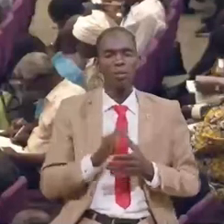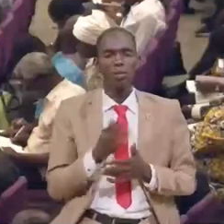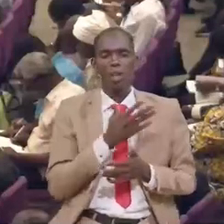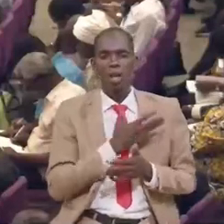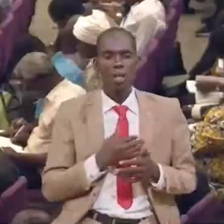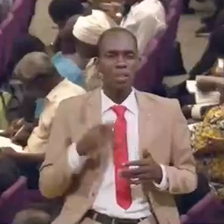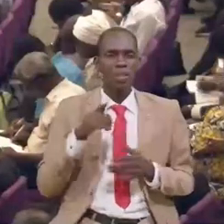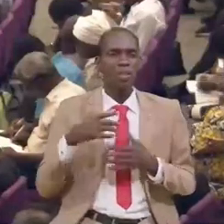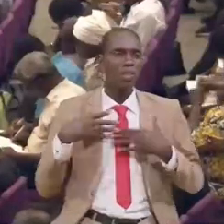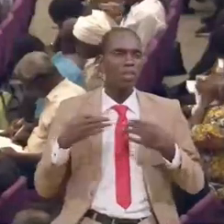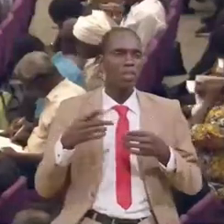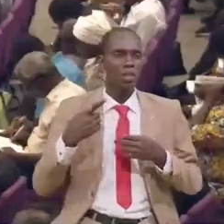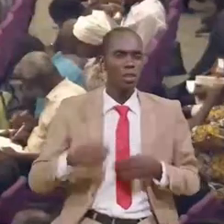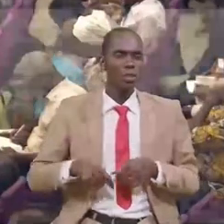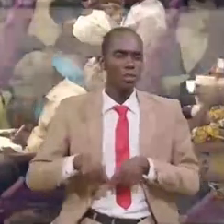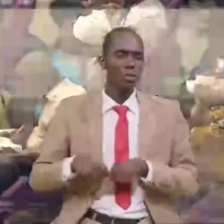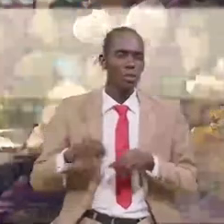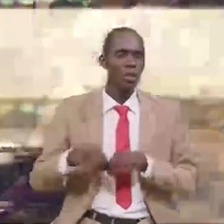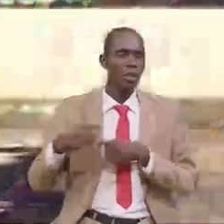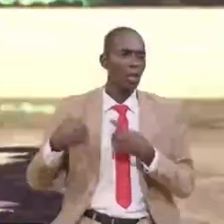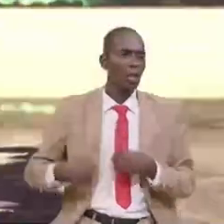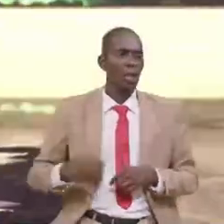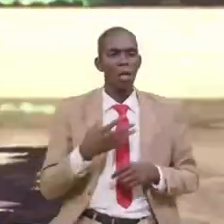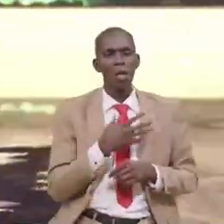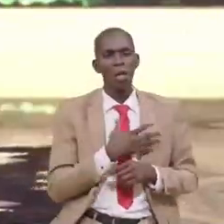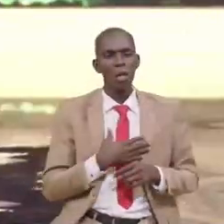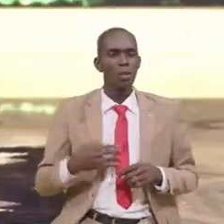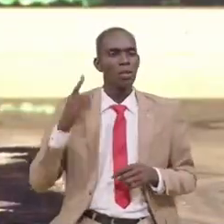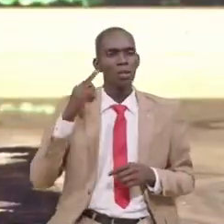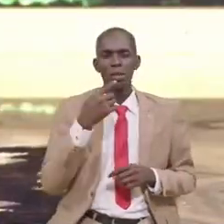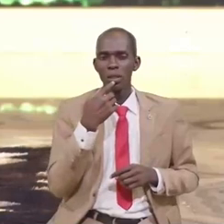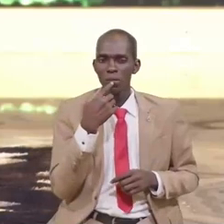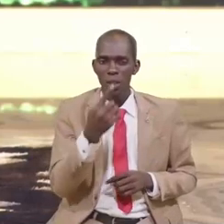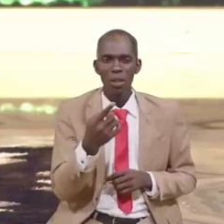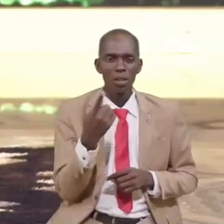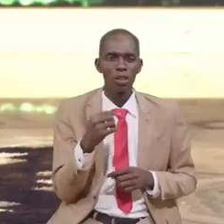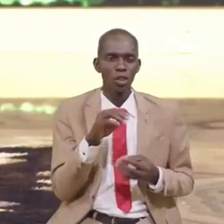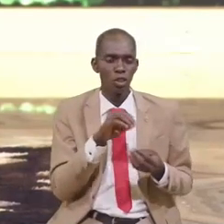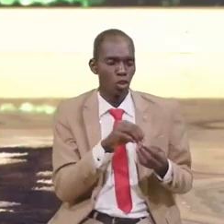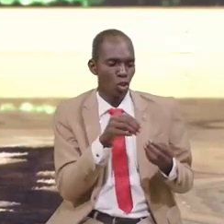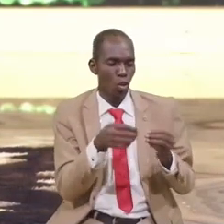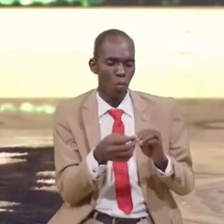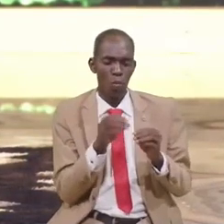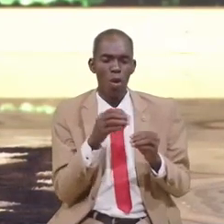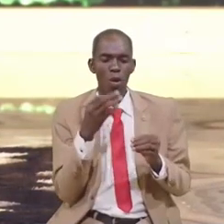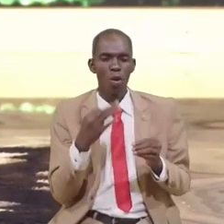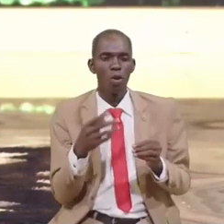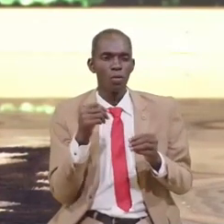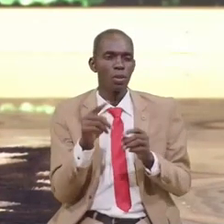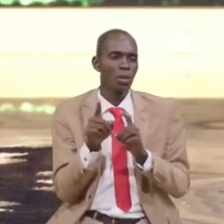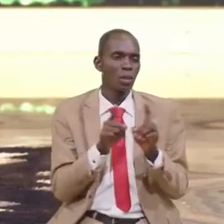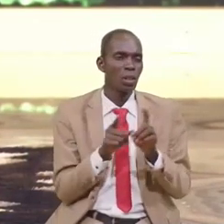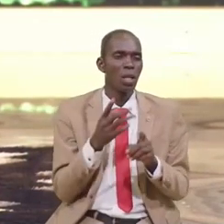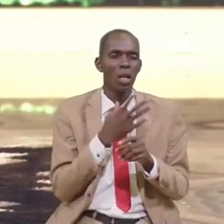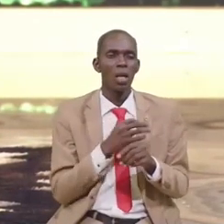Il guérit ceux qui ont le cœur brisé et il panse leurs blessures. Il compte le nombre des étoiles, il leur donne à